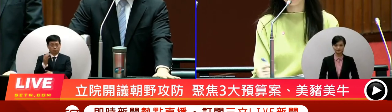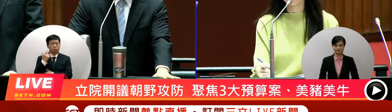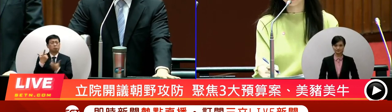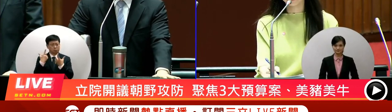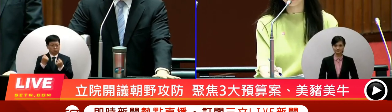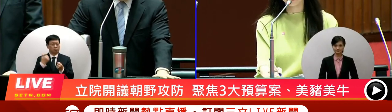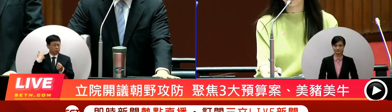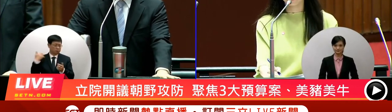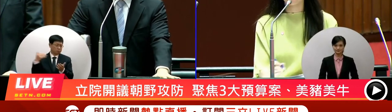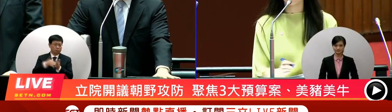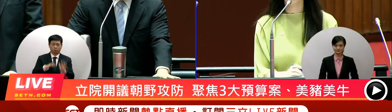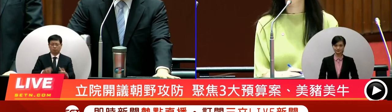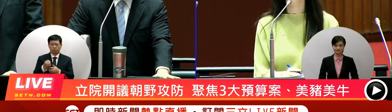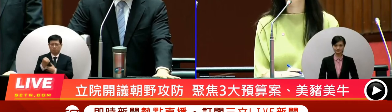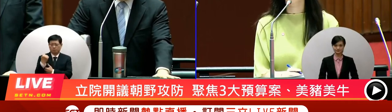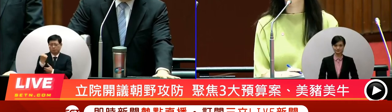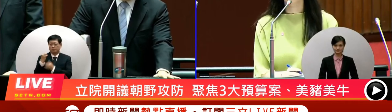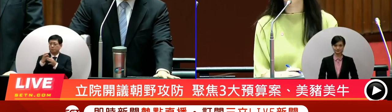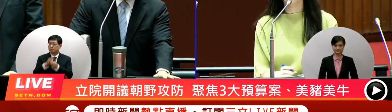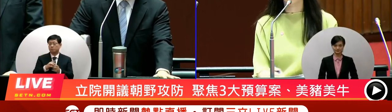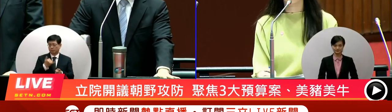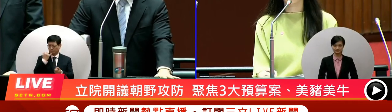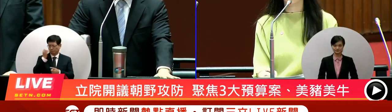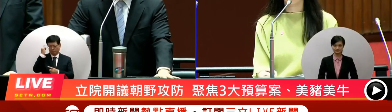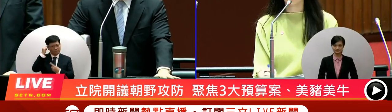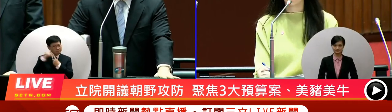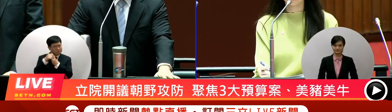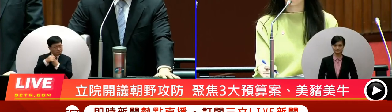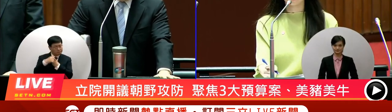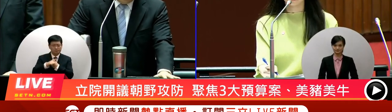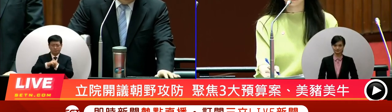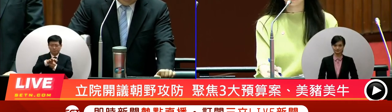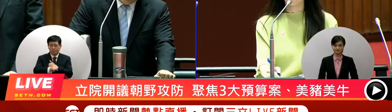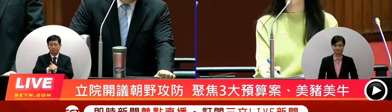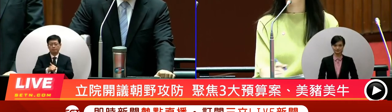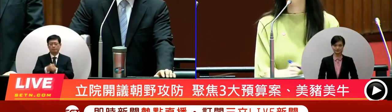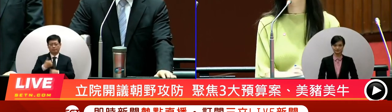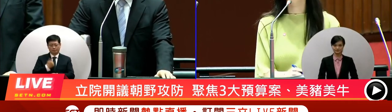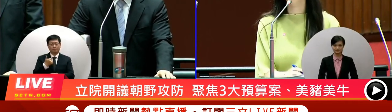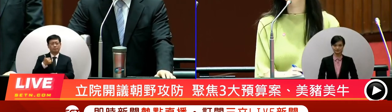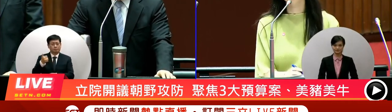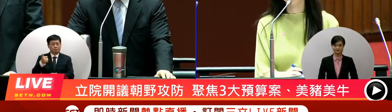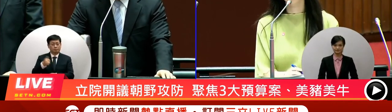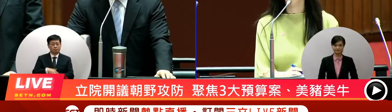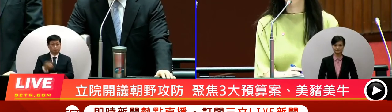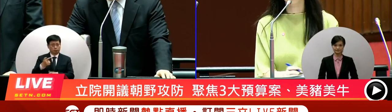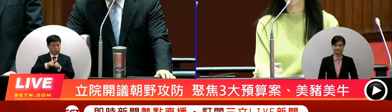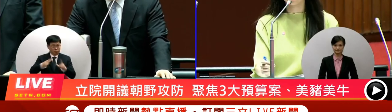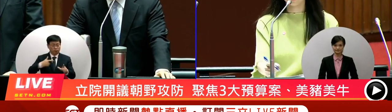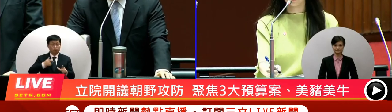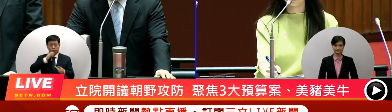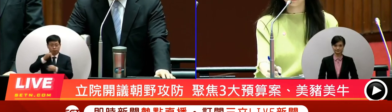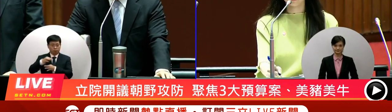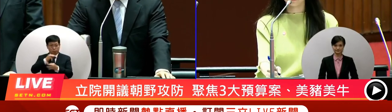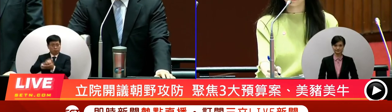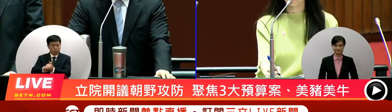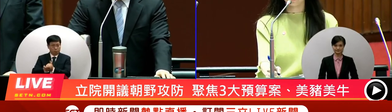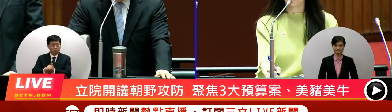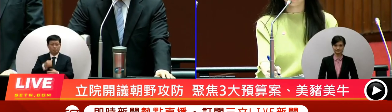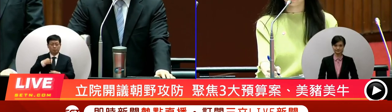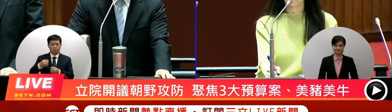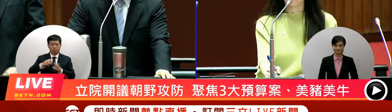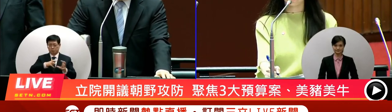直都在努力寻求各种机会，而我们很感谢我们最大的贸易伙伴、最重要的